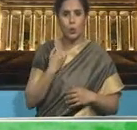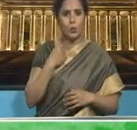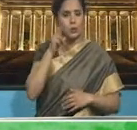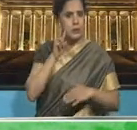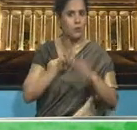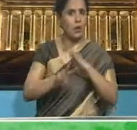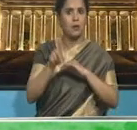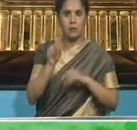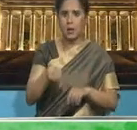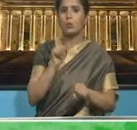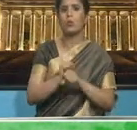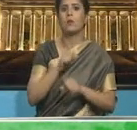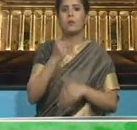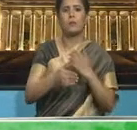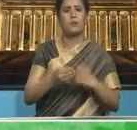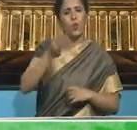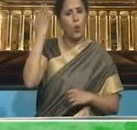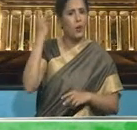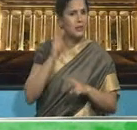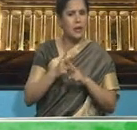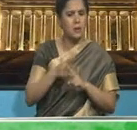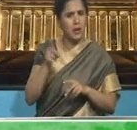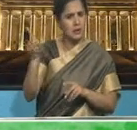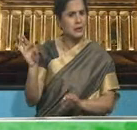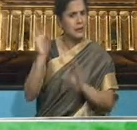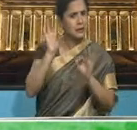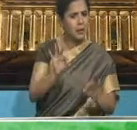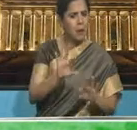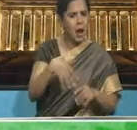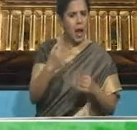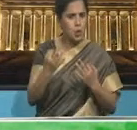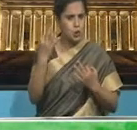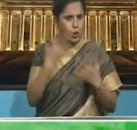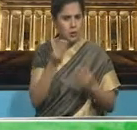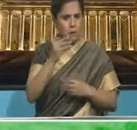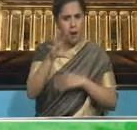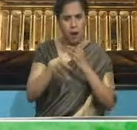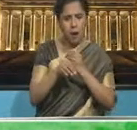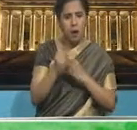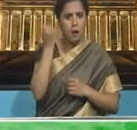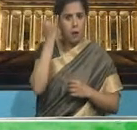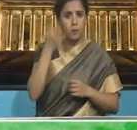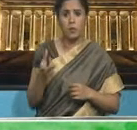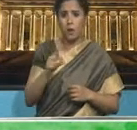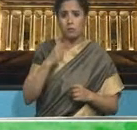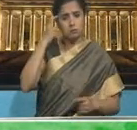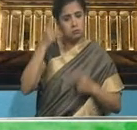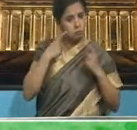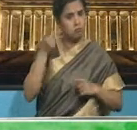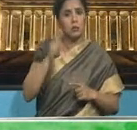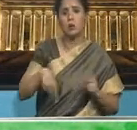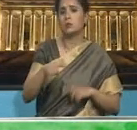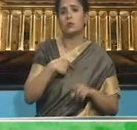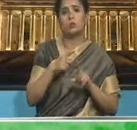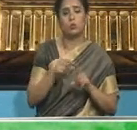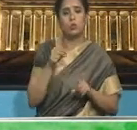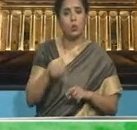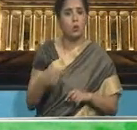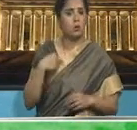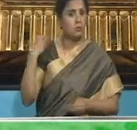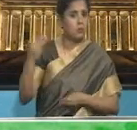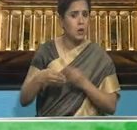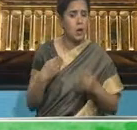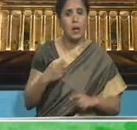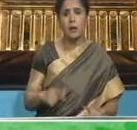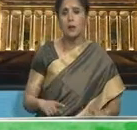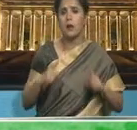होगा। हमें अपनी मूलभूत प्राथमिकताओं पर भी पुनर्विचार करना होगा। परंपरागत जीवन